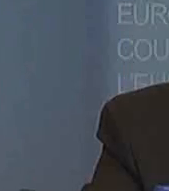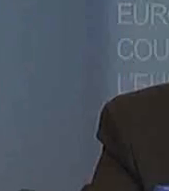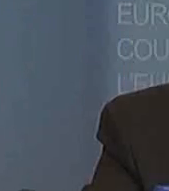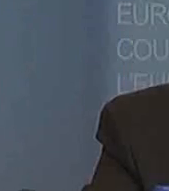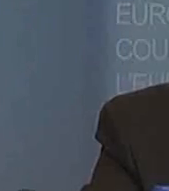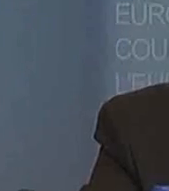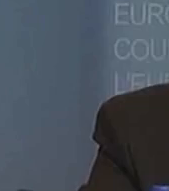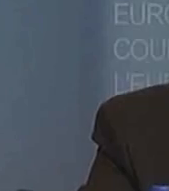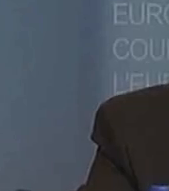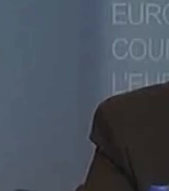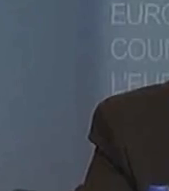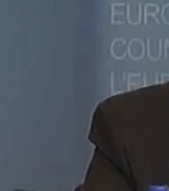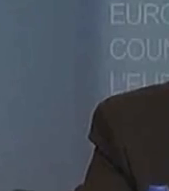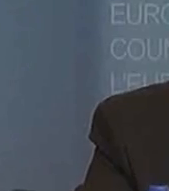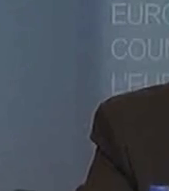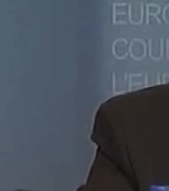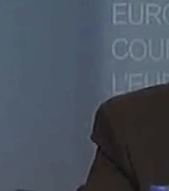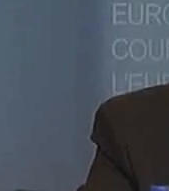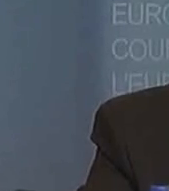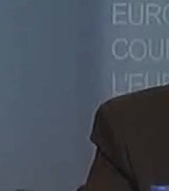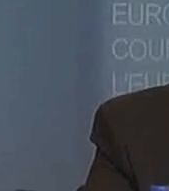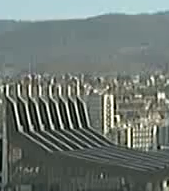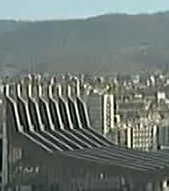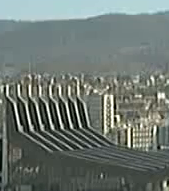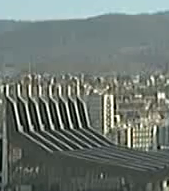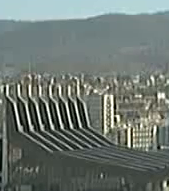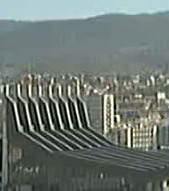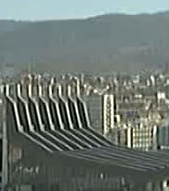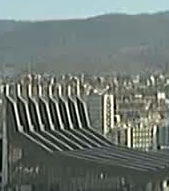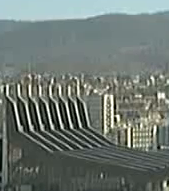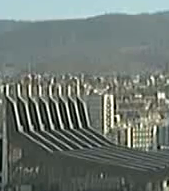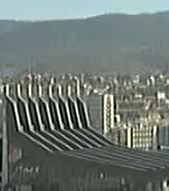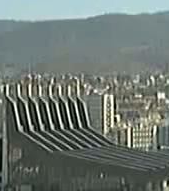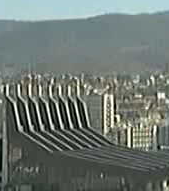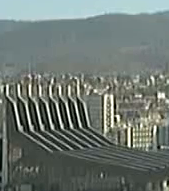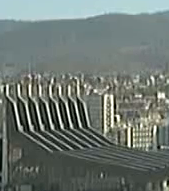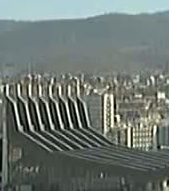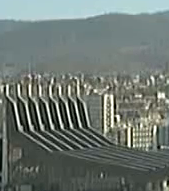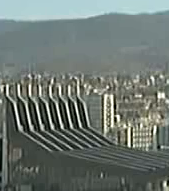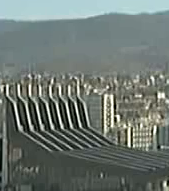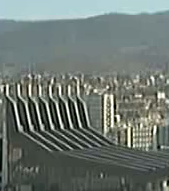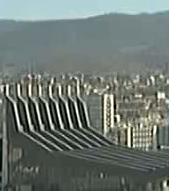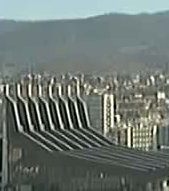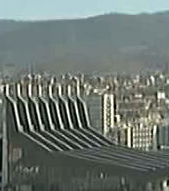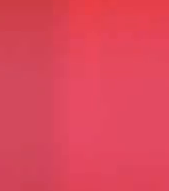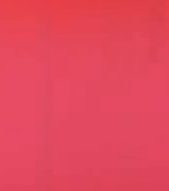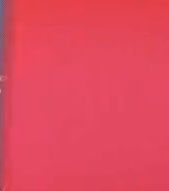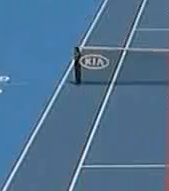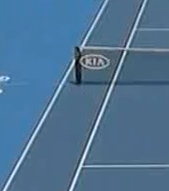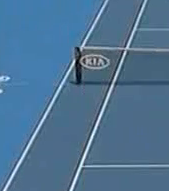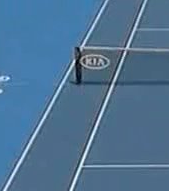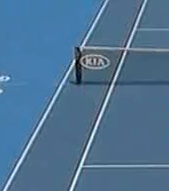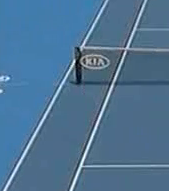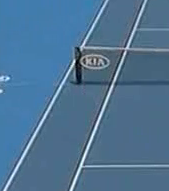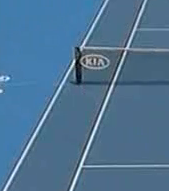Specijalni izvestilac Saveta Evrope Dick Marty nastavlja posetu Kosovu u sklopu istrage o trgovini organima zarobljenih Srba tokom rata.